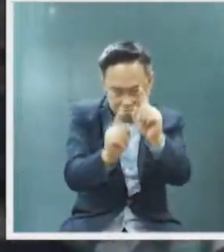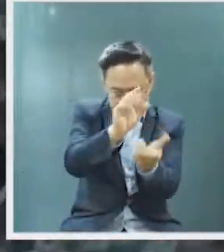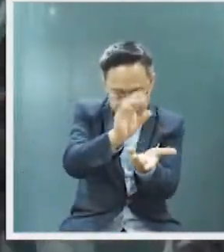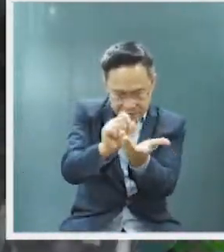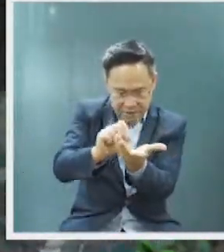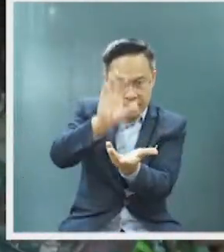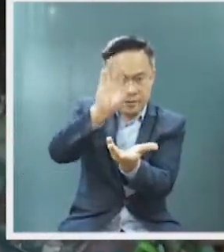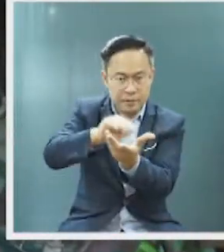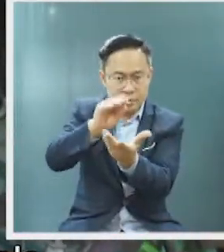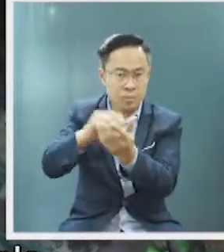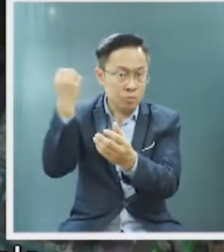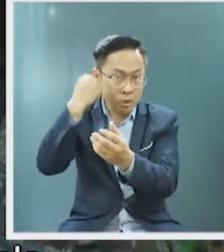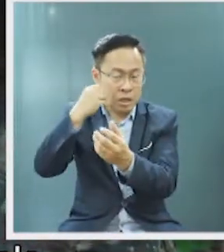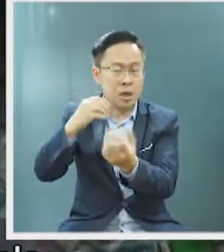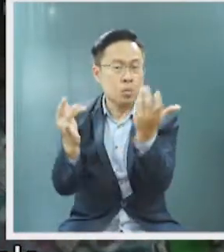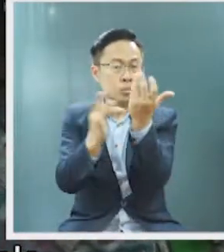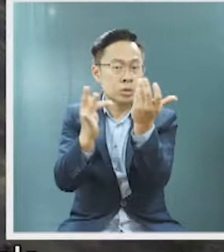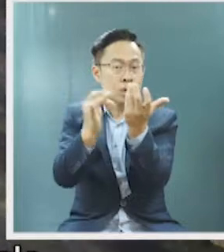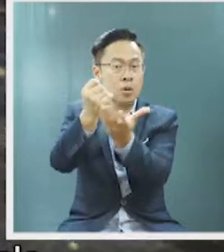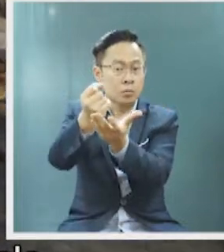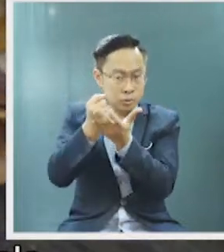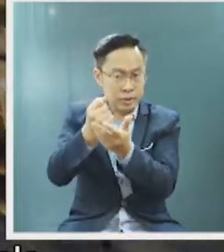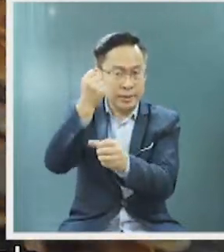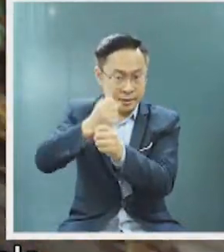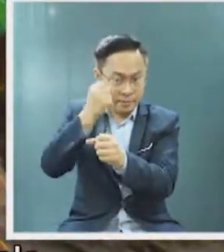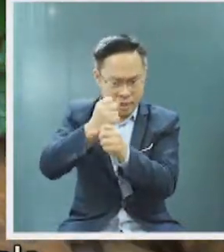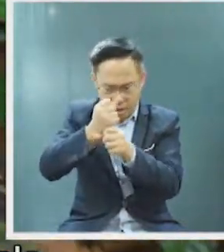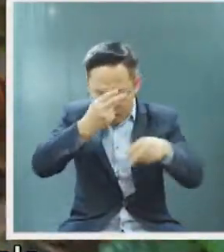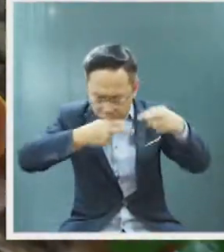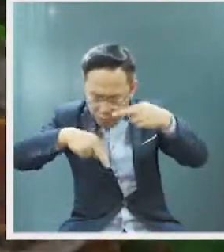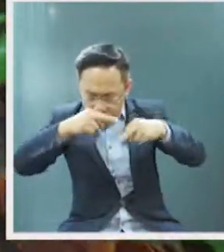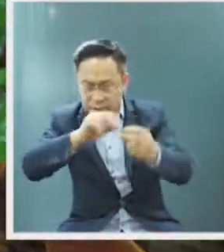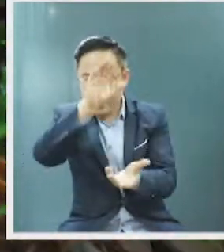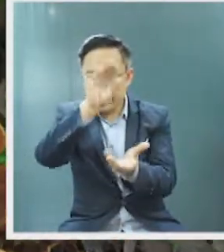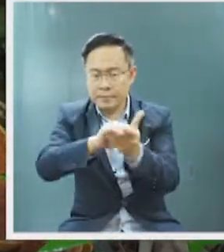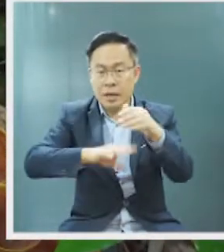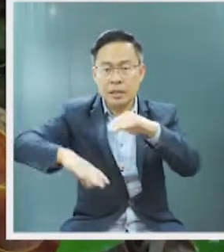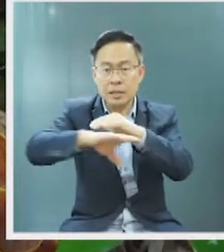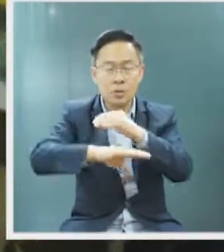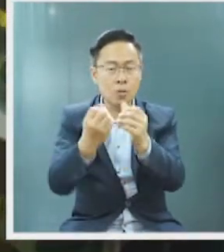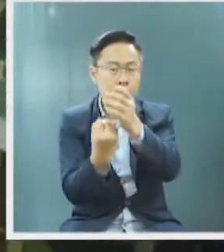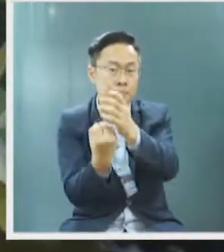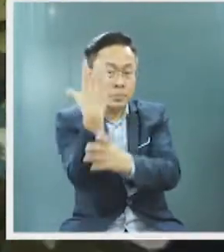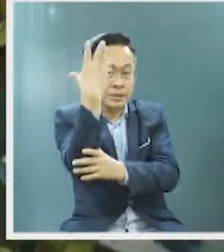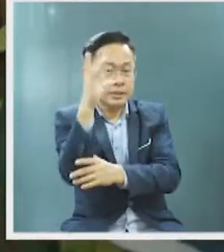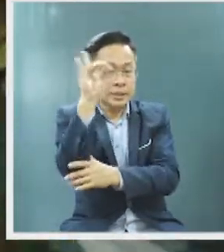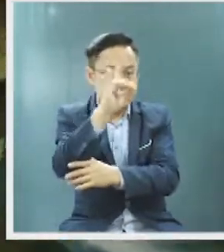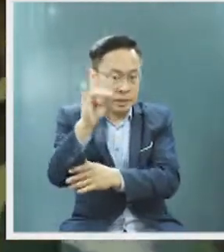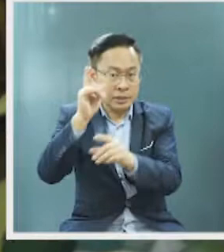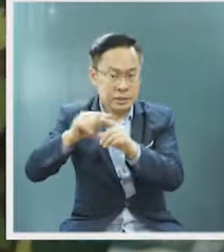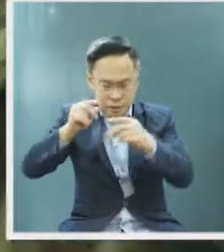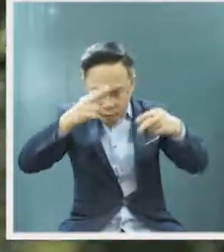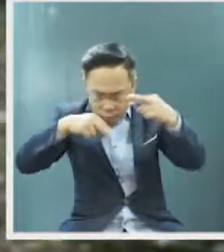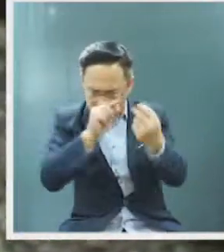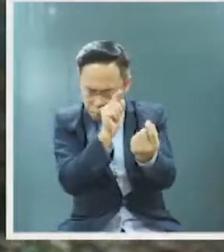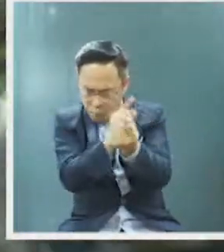ใช้ซึ่งระบบนี้จะมีการนำเทคโนโลยีเข้ามาเก็บข้อมูลร่องรอยของพืชและสัตว์ที่พบในป่